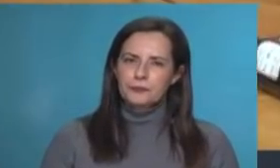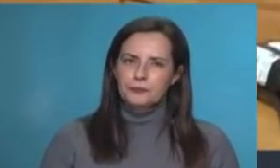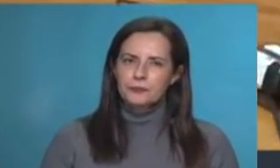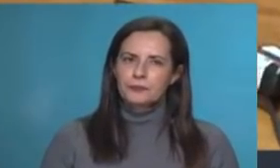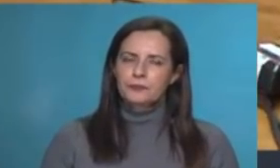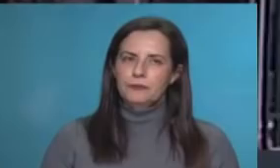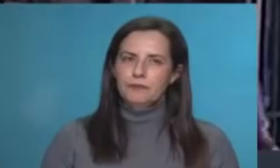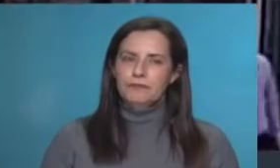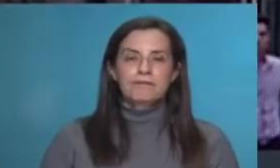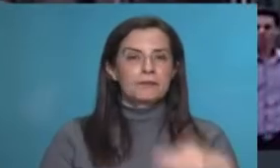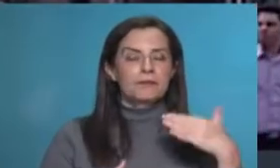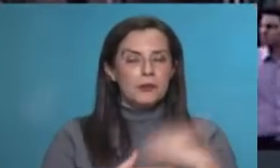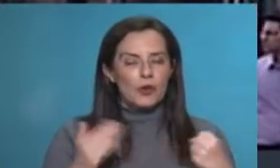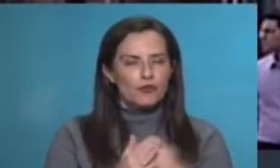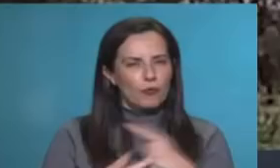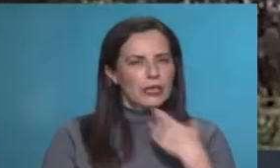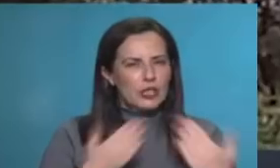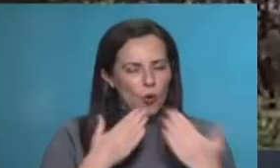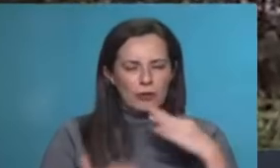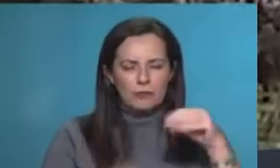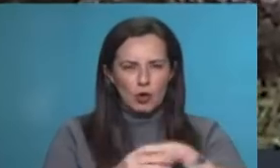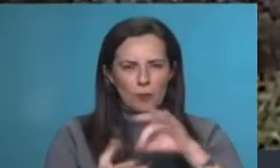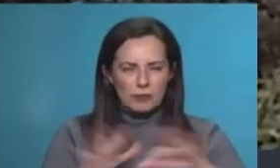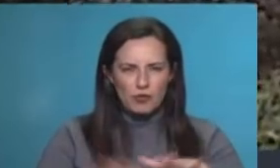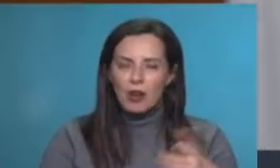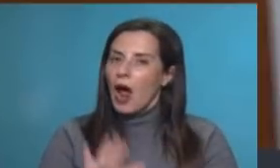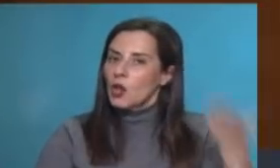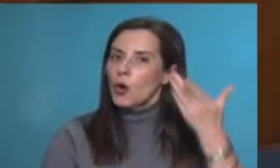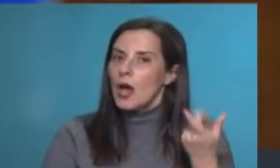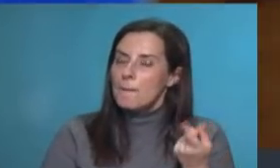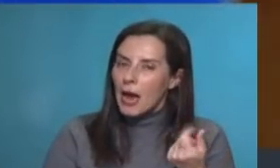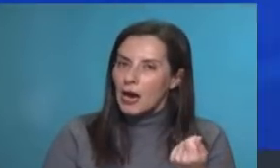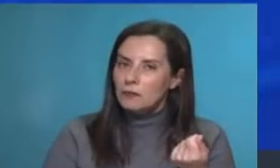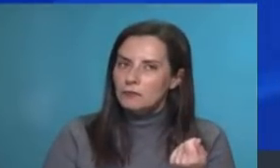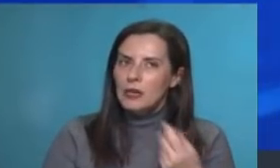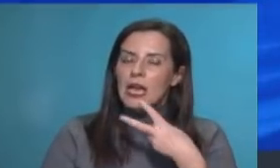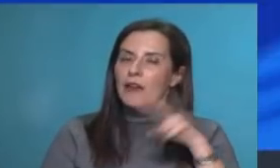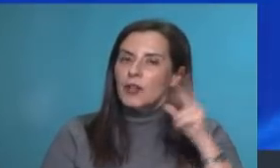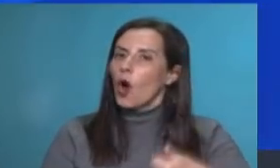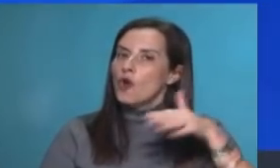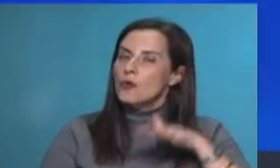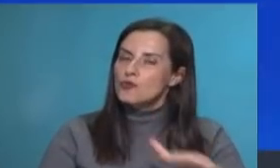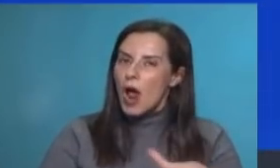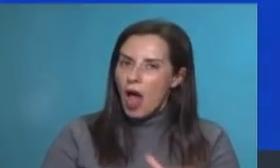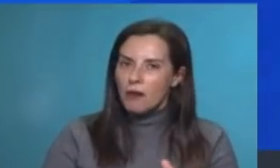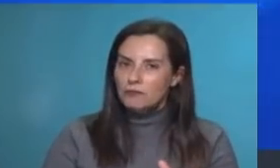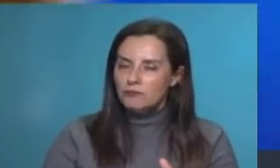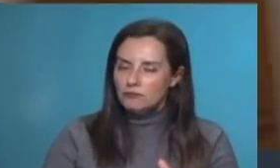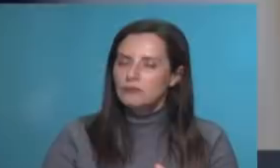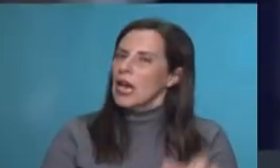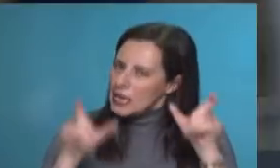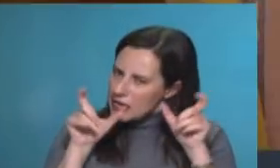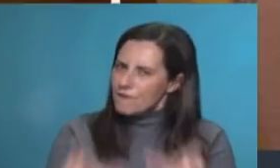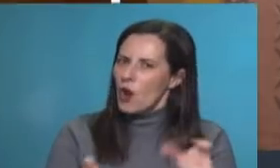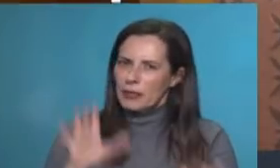בתום סוף שבוע של דיונים במשרדי הממשלה על עליות המחירים, הבטיח היום ראש הממשלה נתניהו לבלום את גל